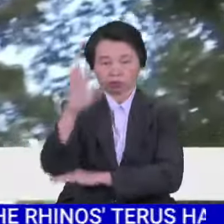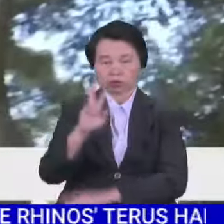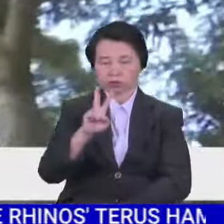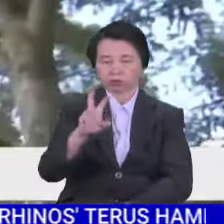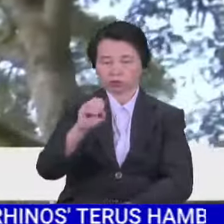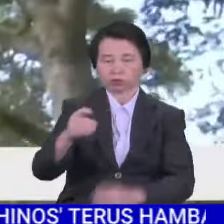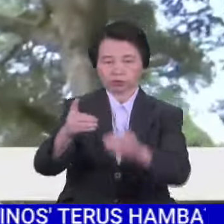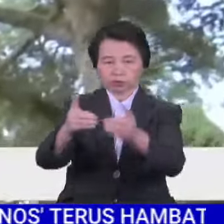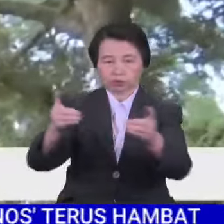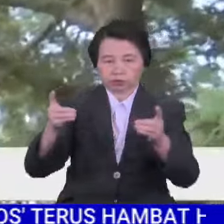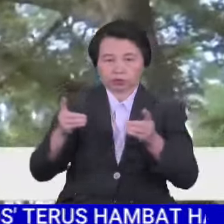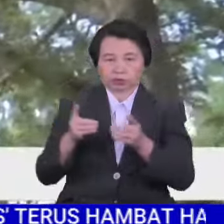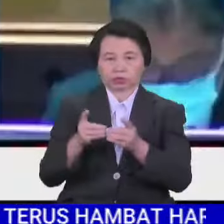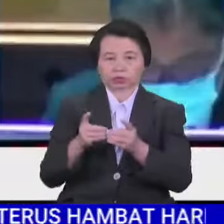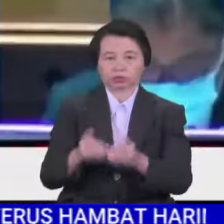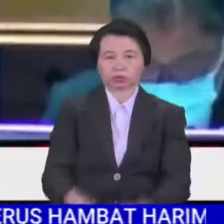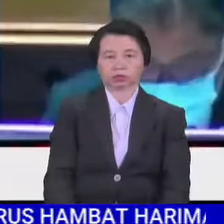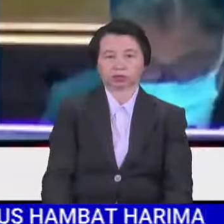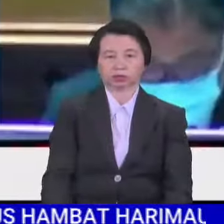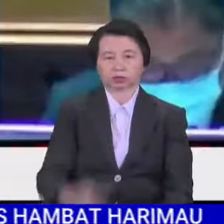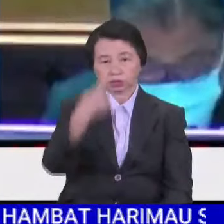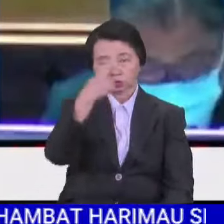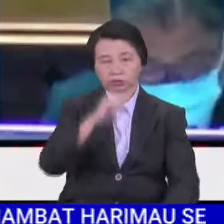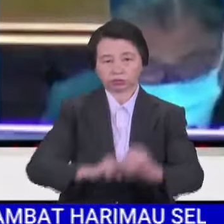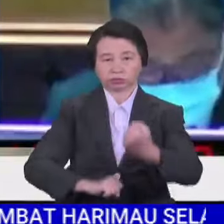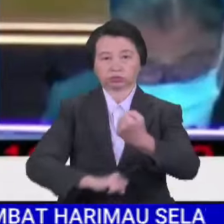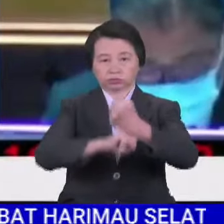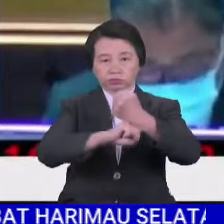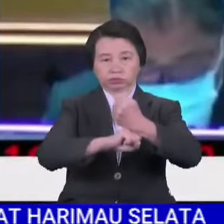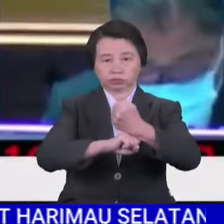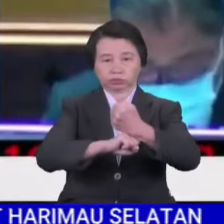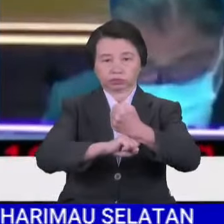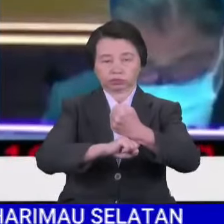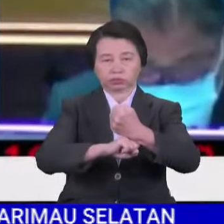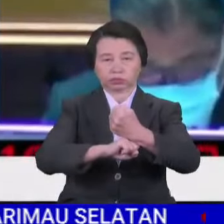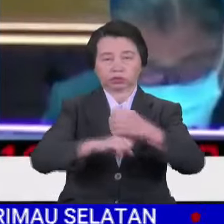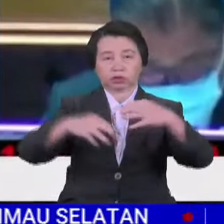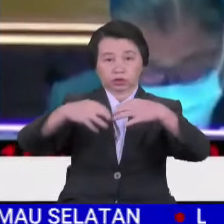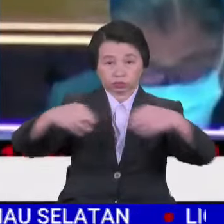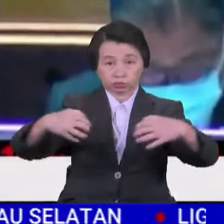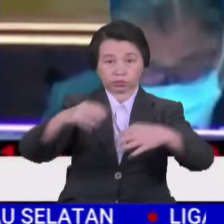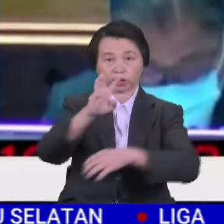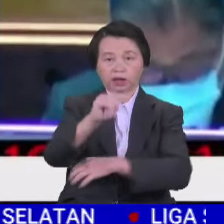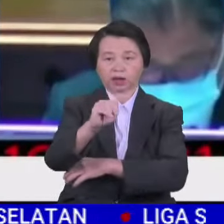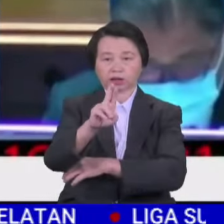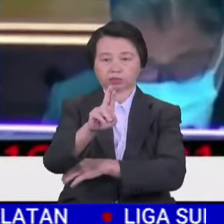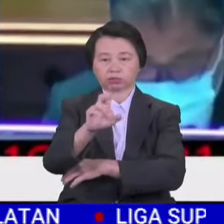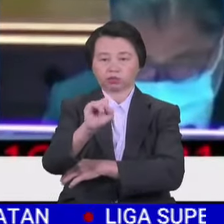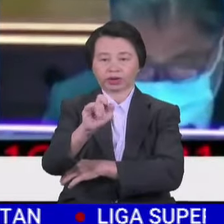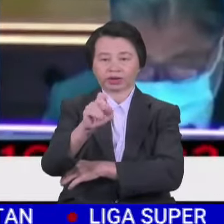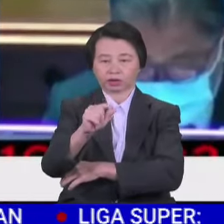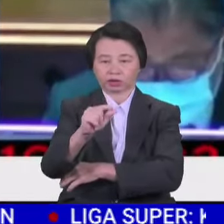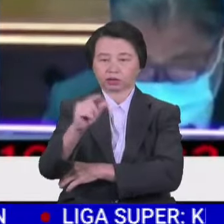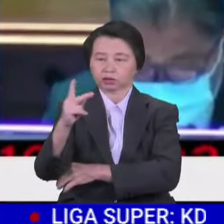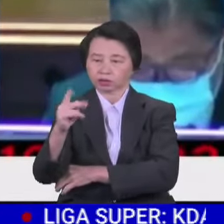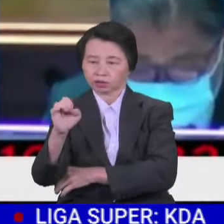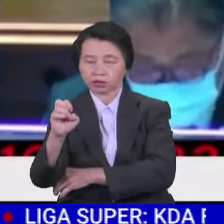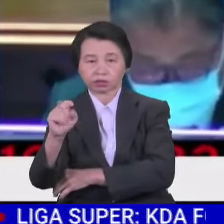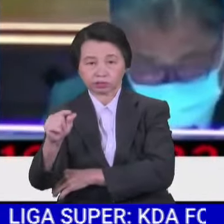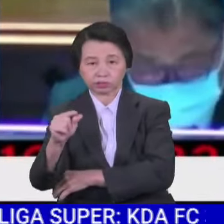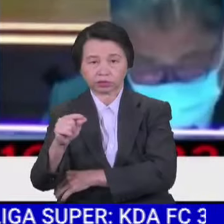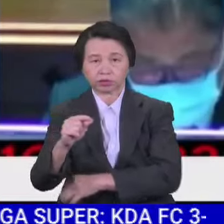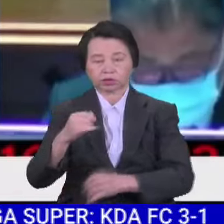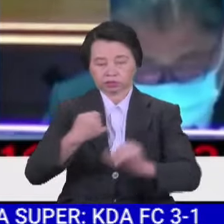20 daerah bagi menyokong pembangunan tanaman durian khususnya Musang King jabatan pertanian melaksanakan beberapa